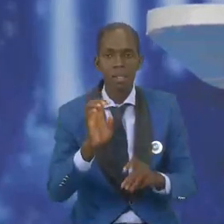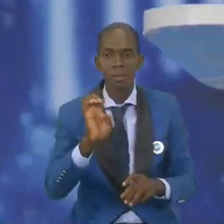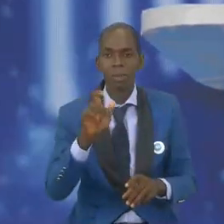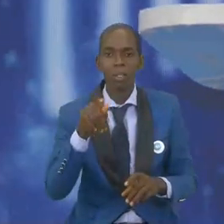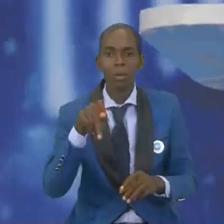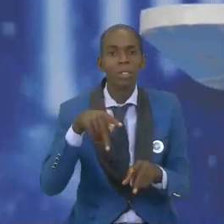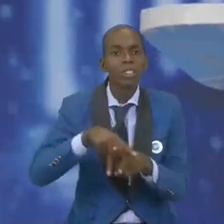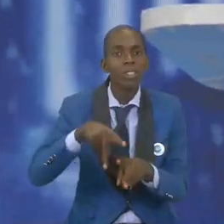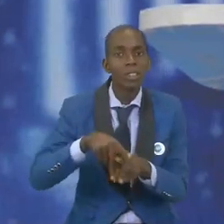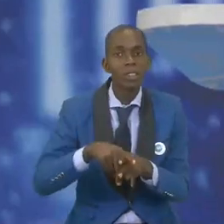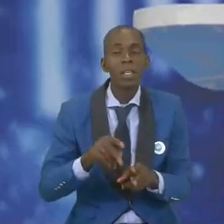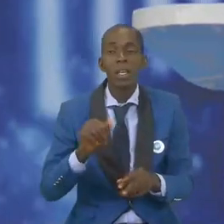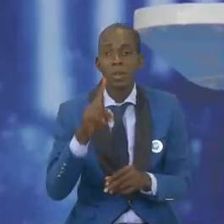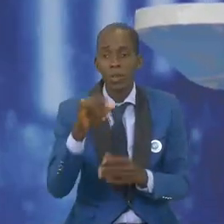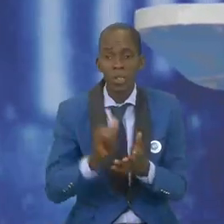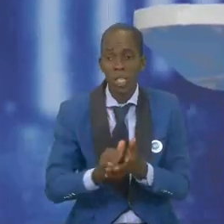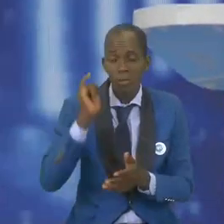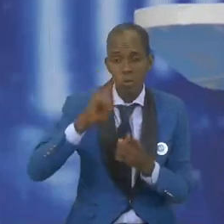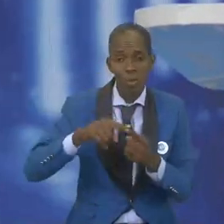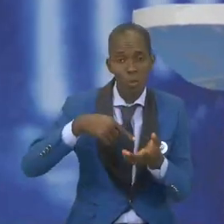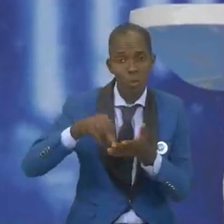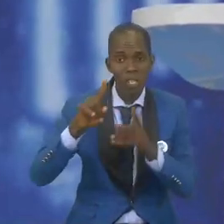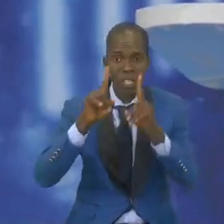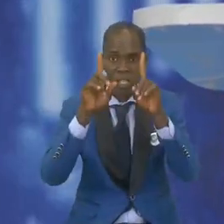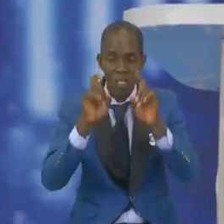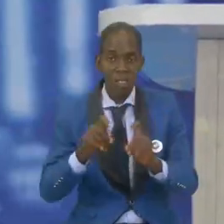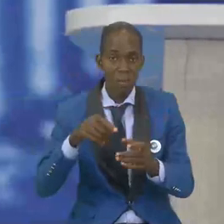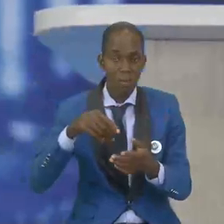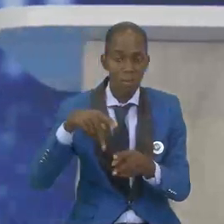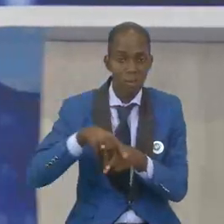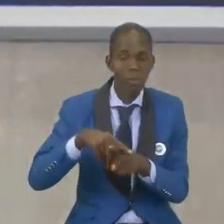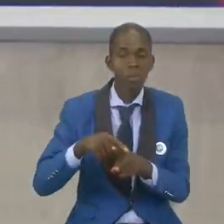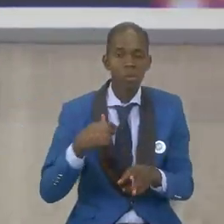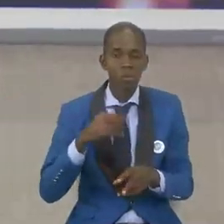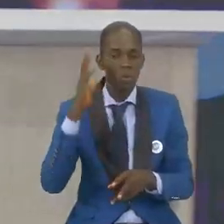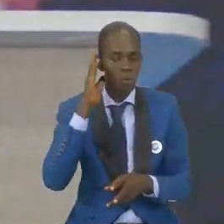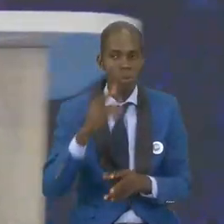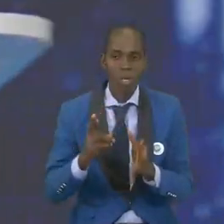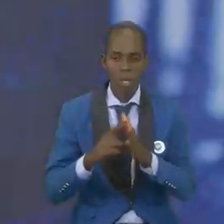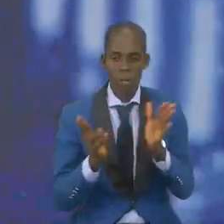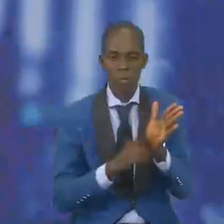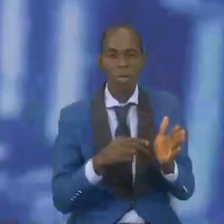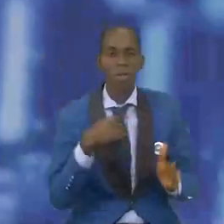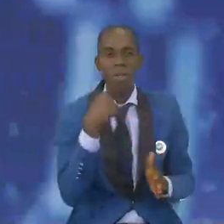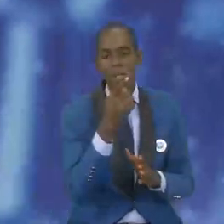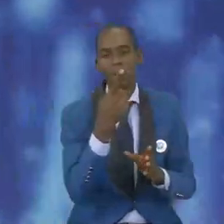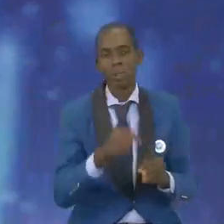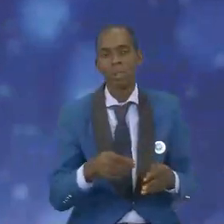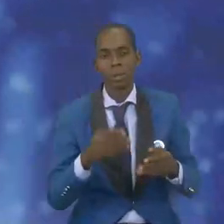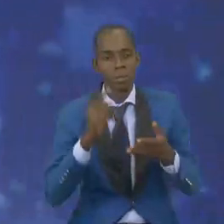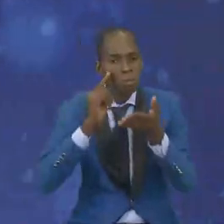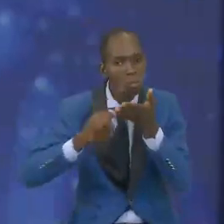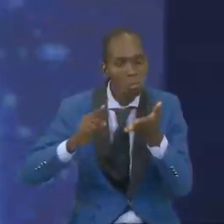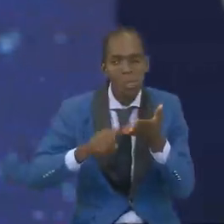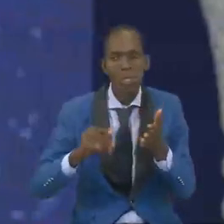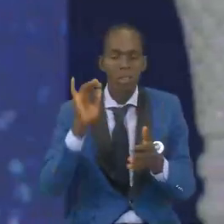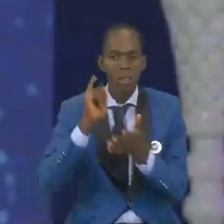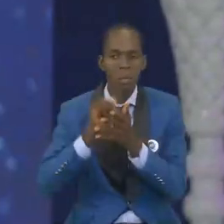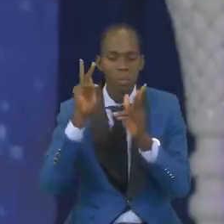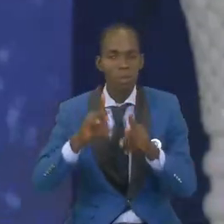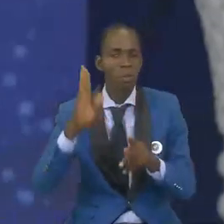puissions acheter les épreuves, on va le rapporter au surveillant. Il ne va pas